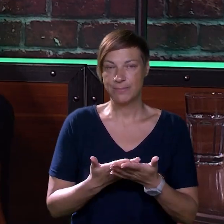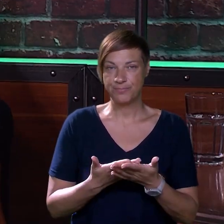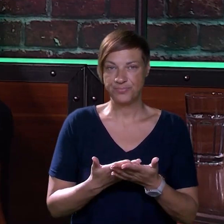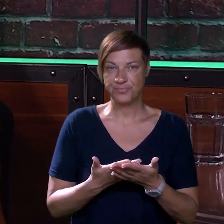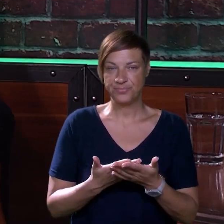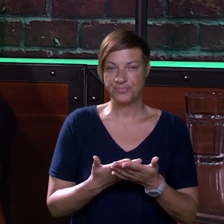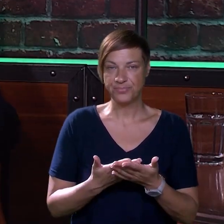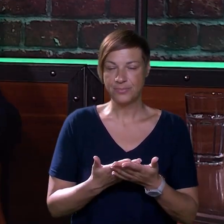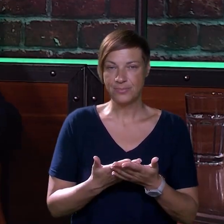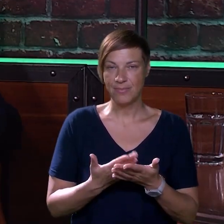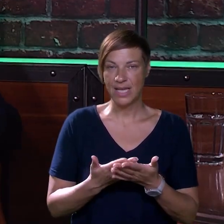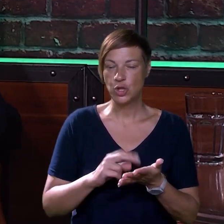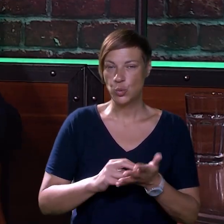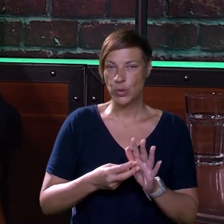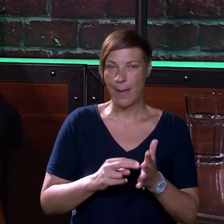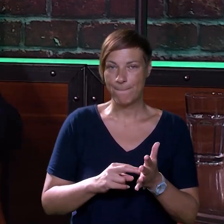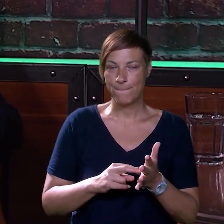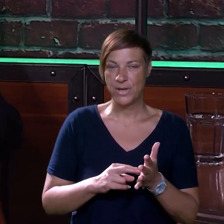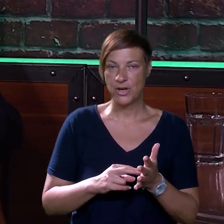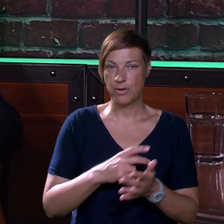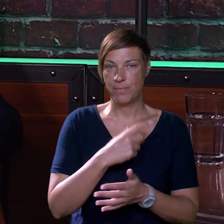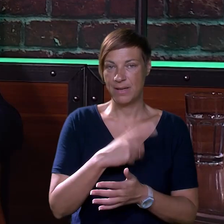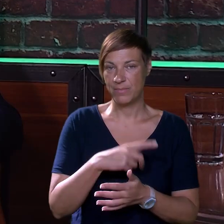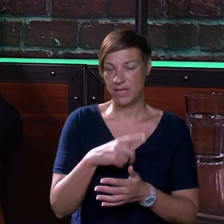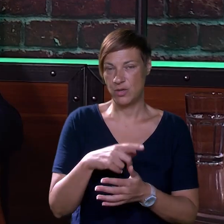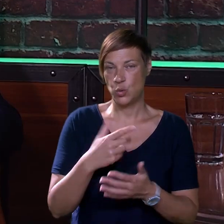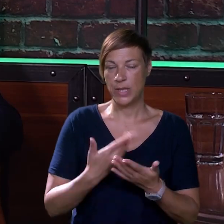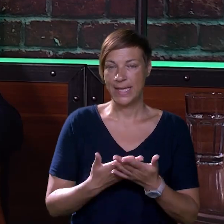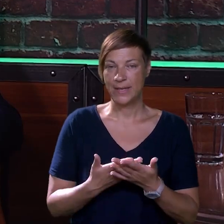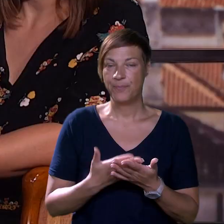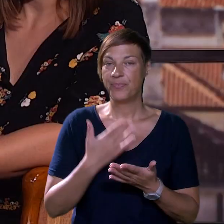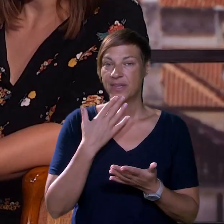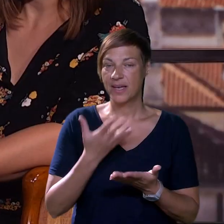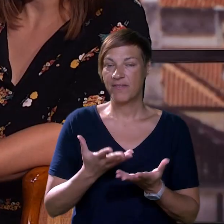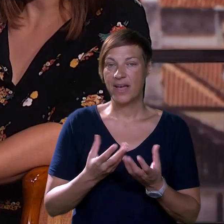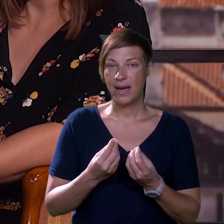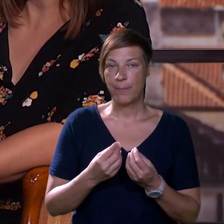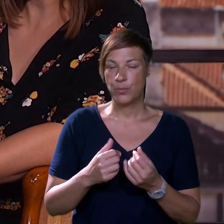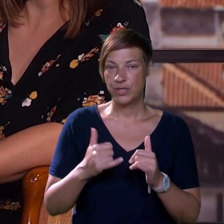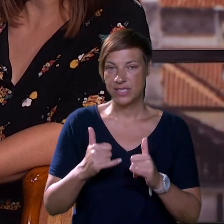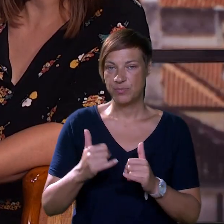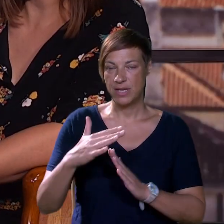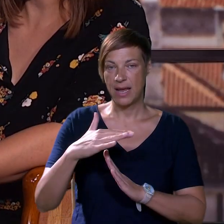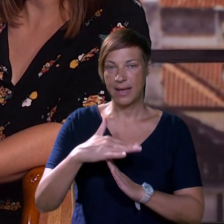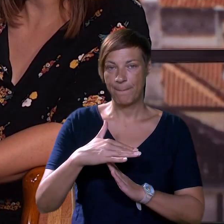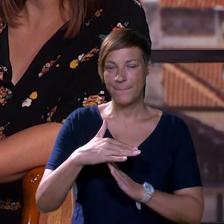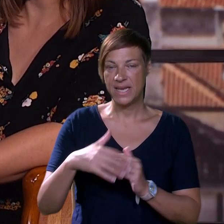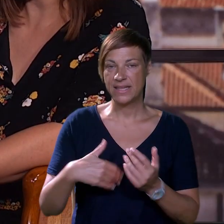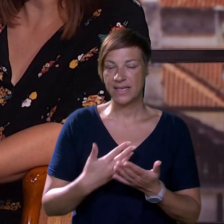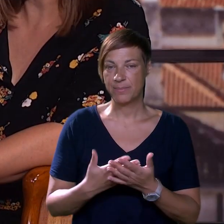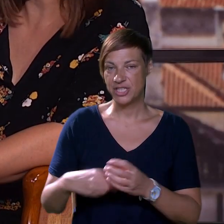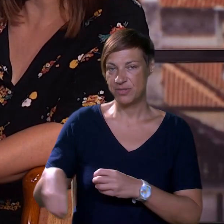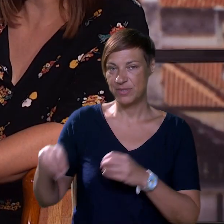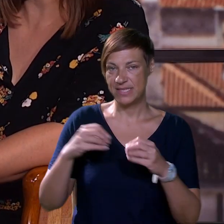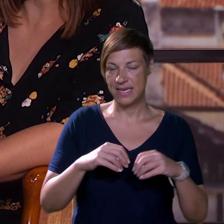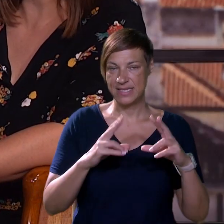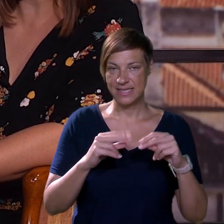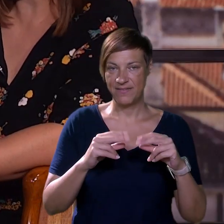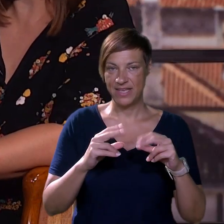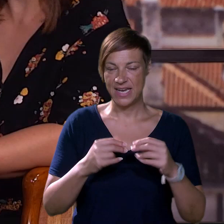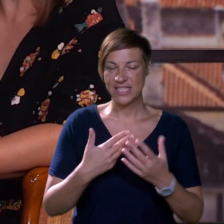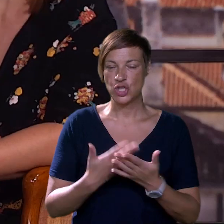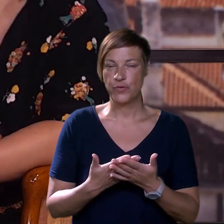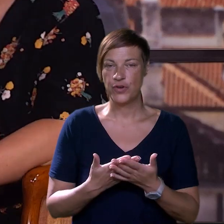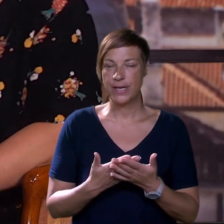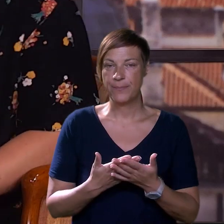i tu je problem ljudski resursi. Hvala vam puno. Sada ćemo napraviti jedan kratki predah, onda ćemo nastaviti s